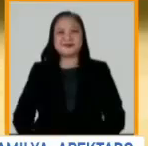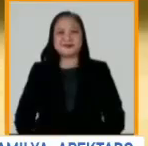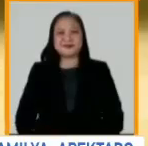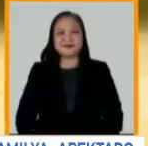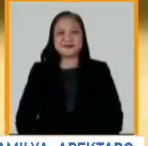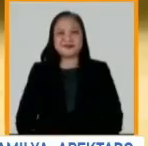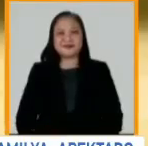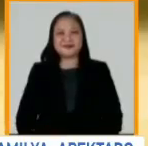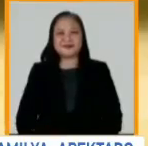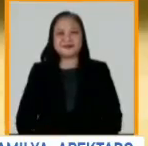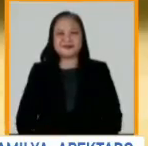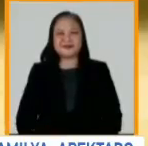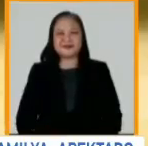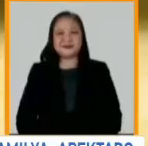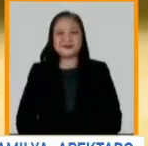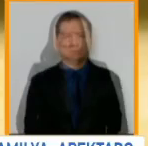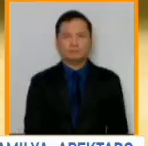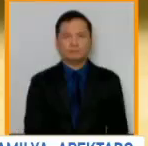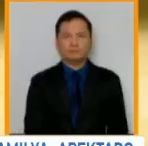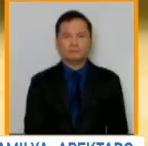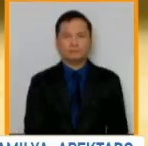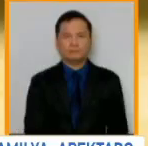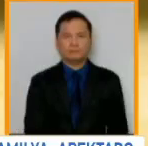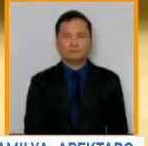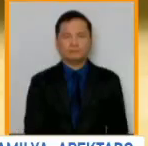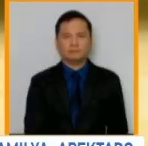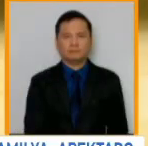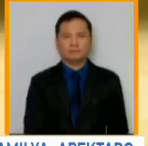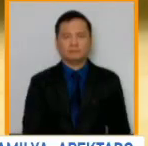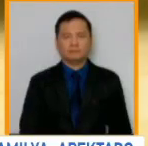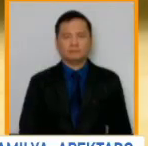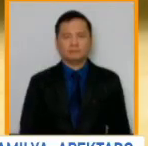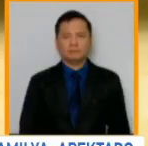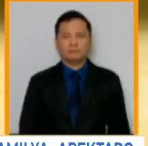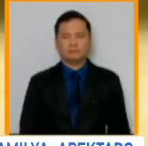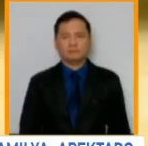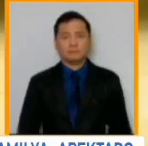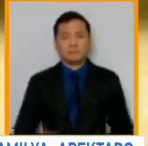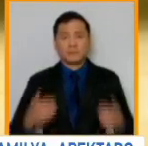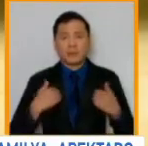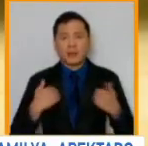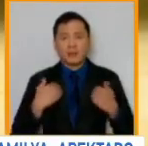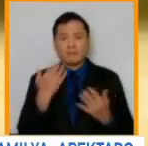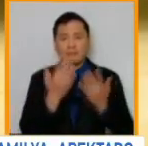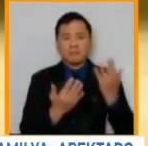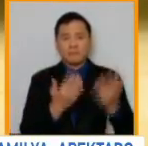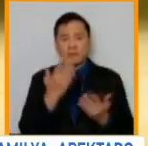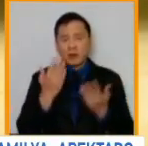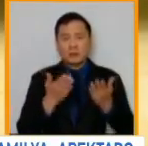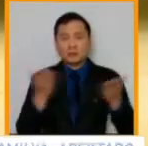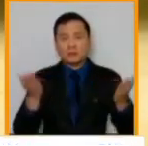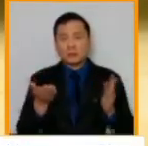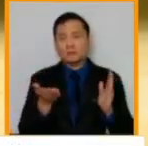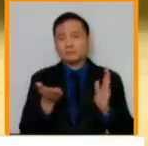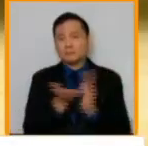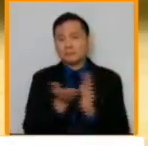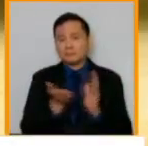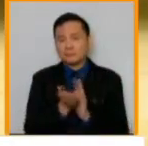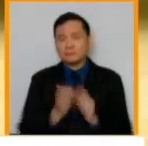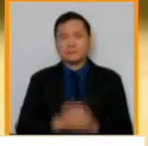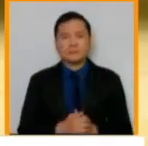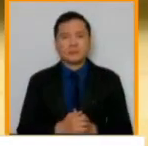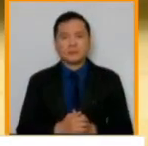Pilipino. 70 pamilya ang nawalan ng tirahan sa sunog na sumiklab sa Pasig City. Ang pinagmulan umano ng sunog,